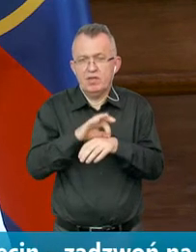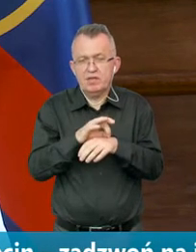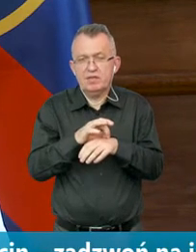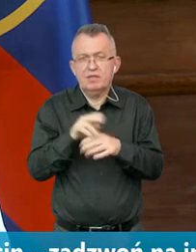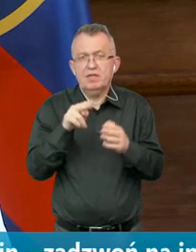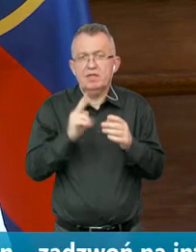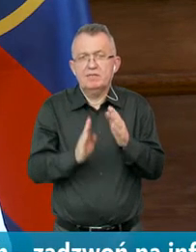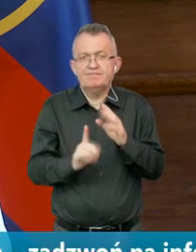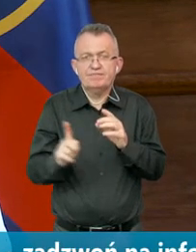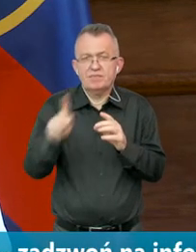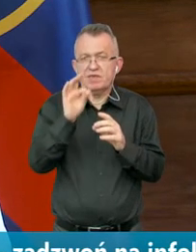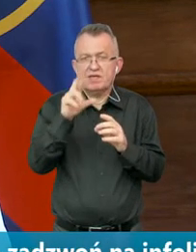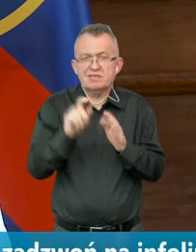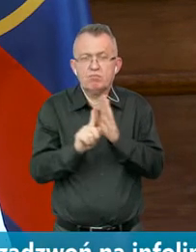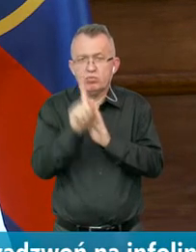trasy północnej.